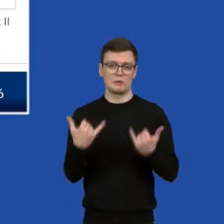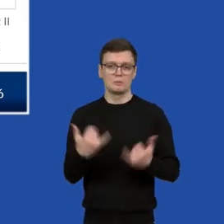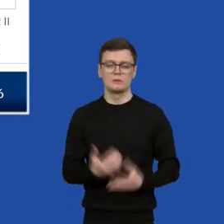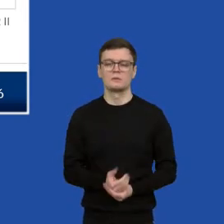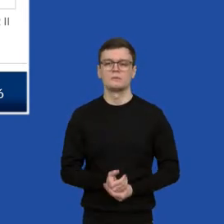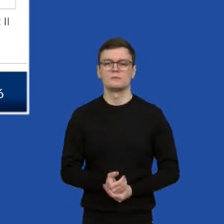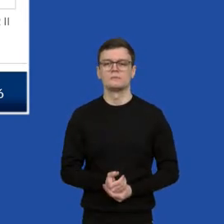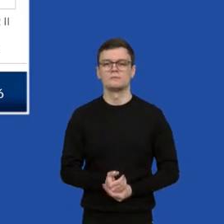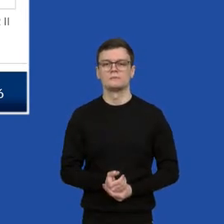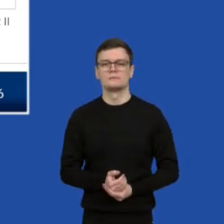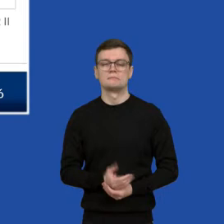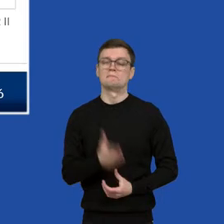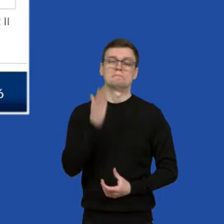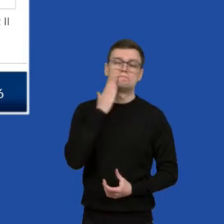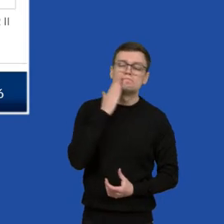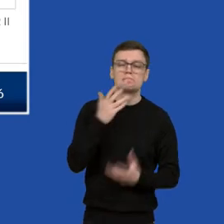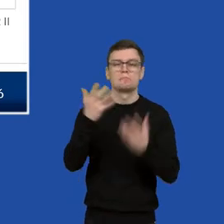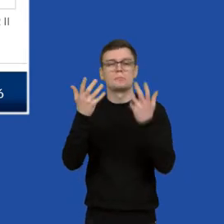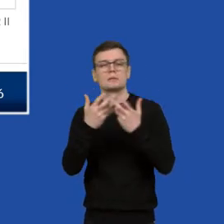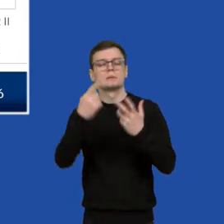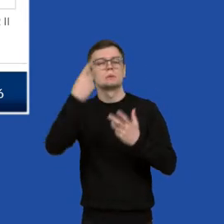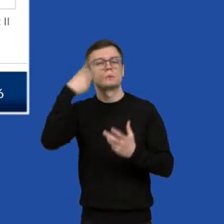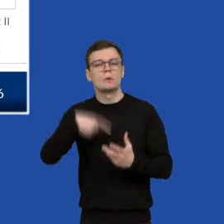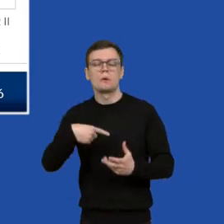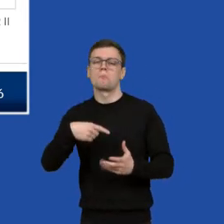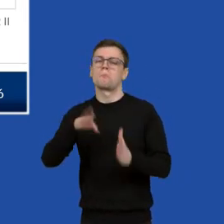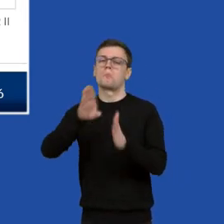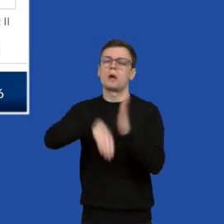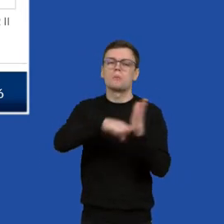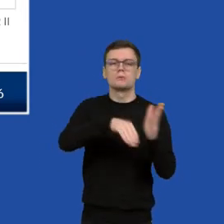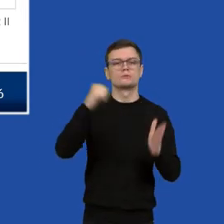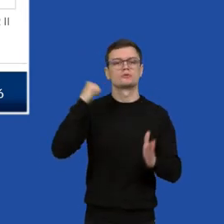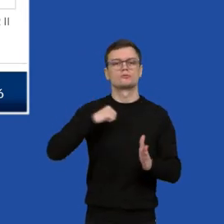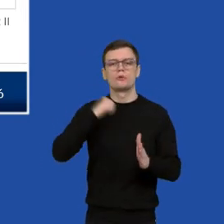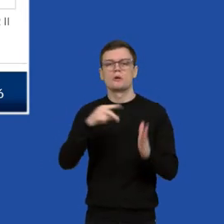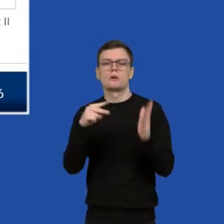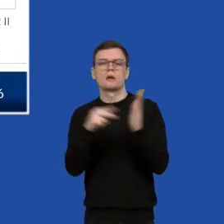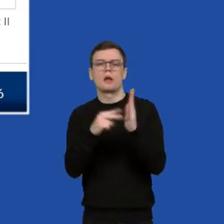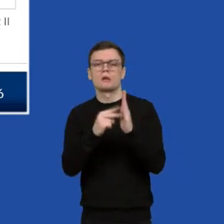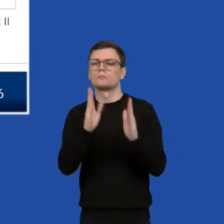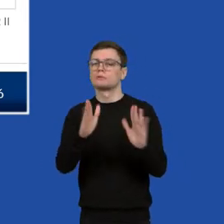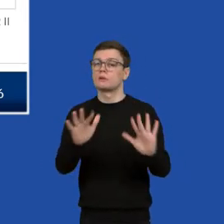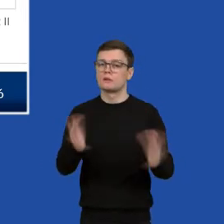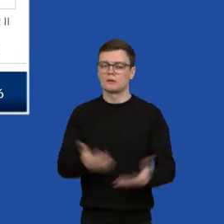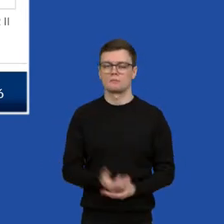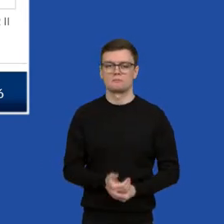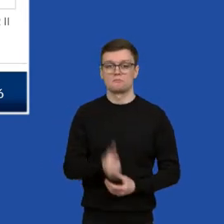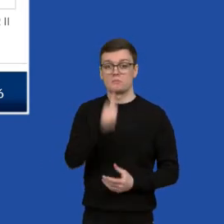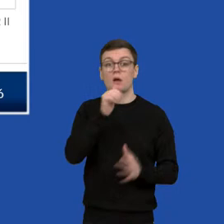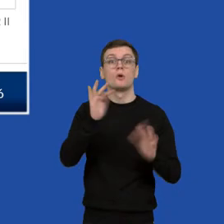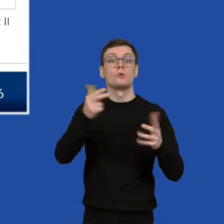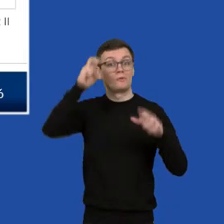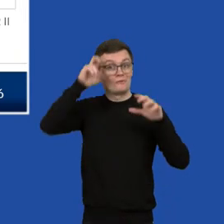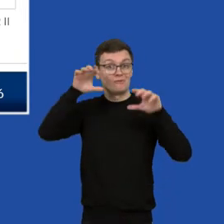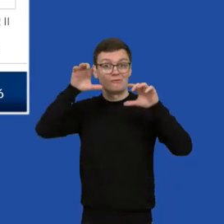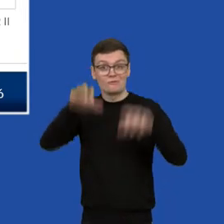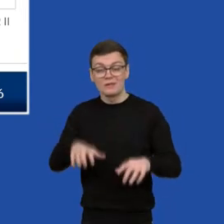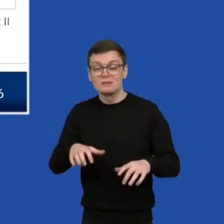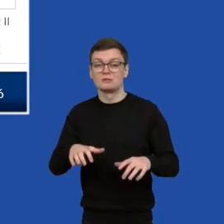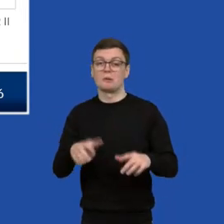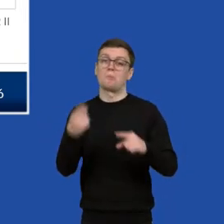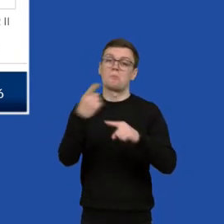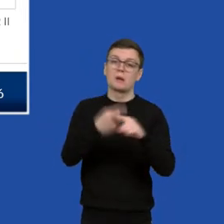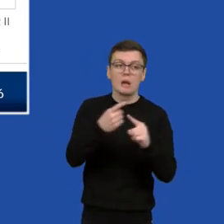pabandyta paprognozuoti, kaip galėtų atrodyti vartotojams, buitiniams vartotojams kainos, jeigu vyriausybė nesiimtų jokių